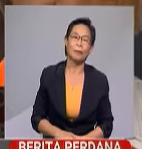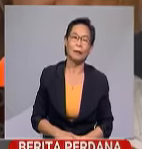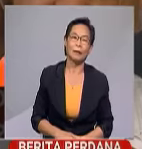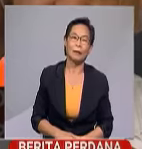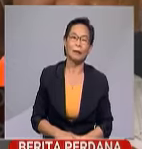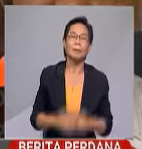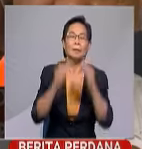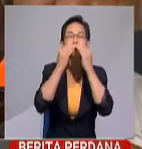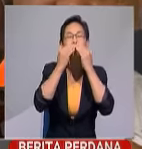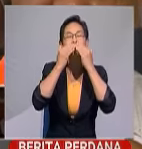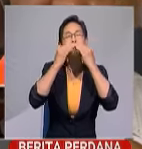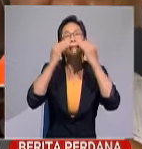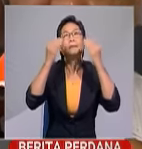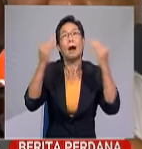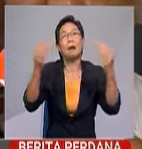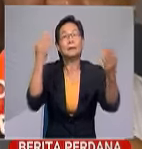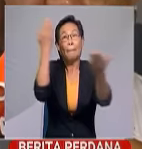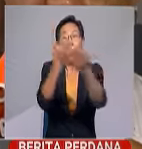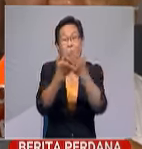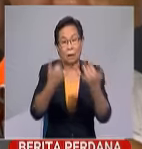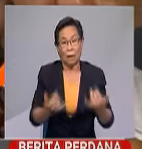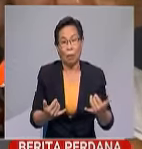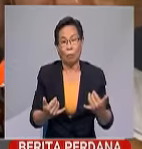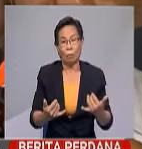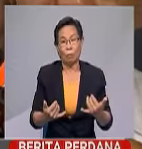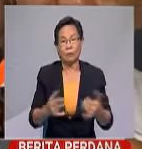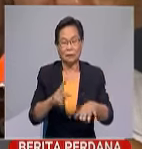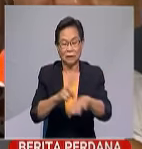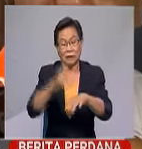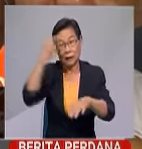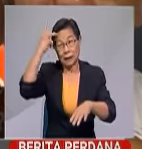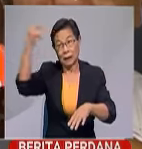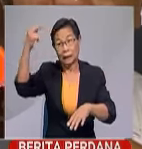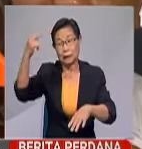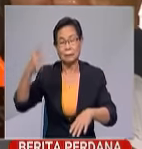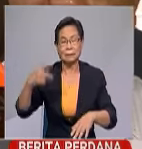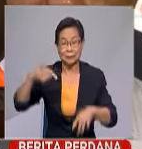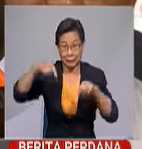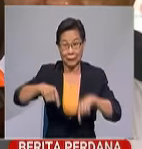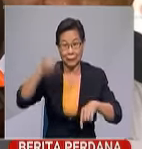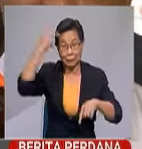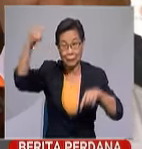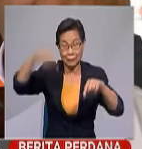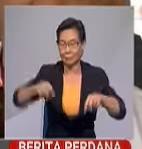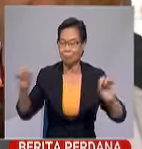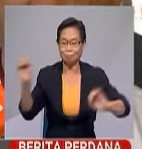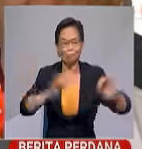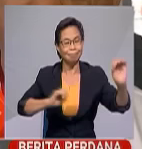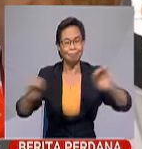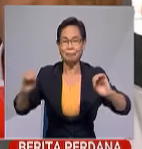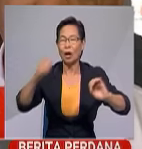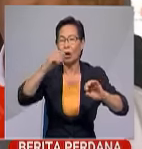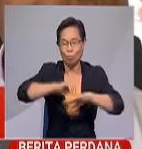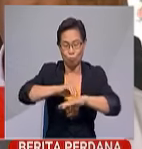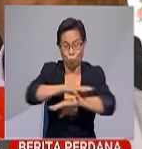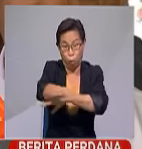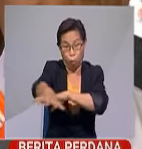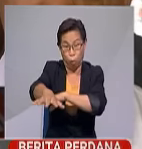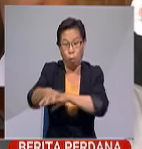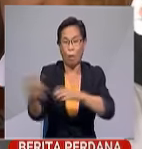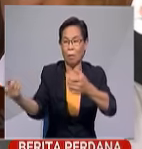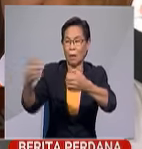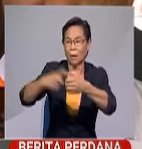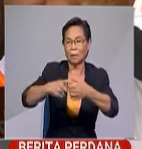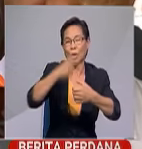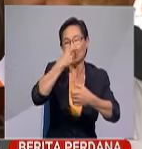Jadi alhamdulillah setakat ini kalau lihat dalam konteks di Kelantan ini, kita tidak ada wabak yang berkaitan